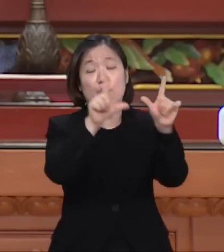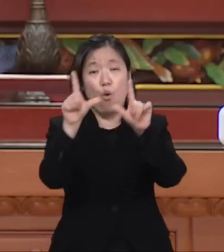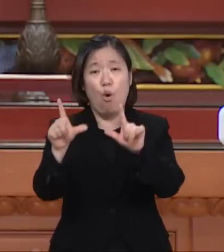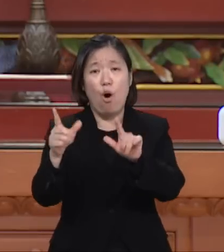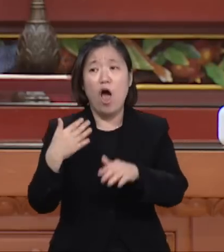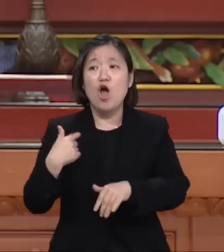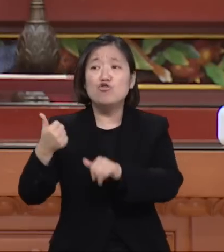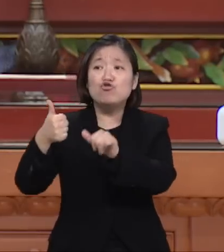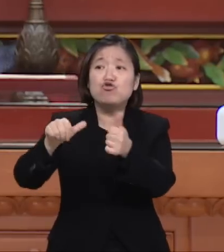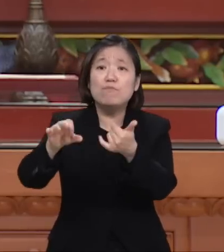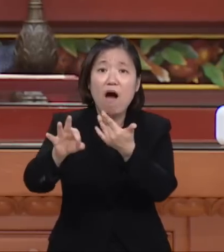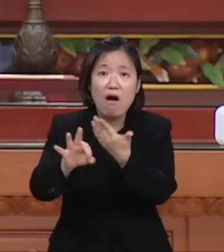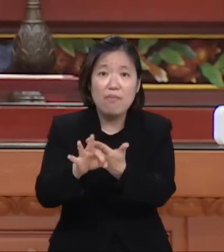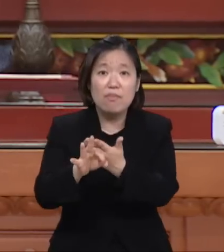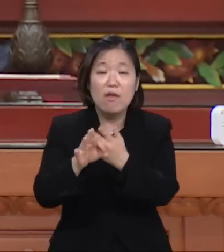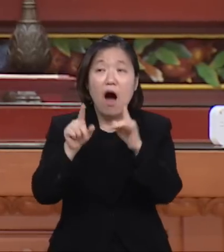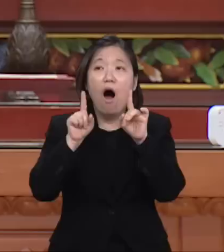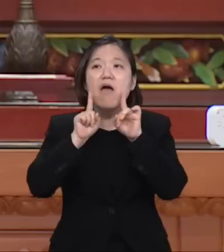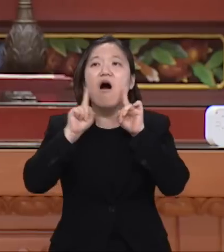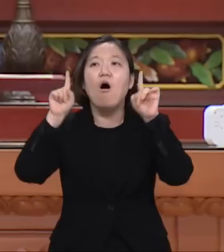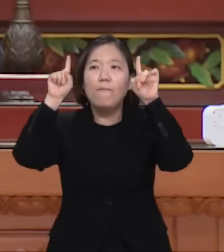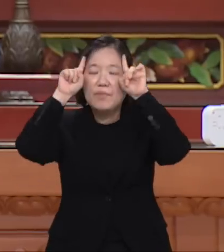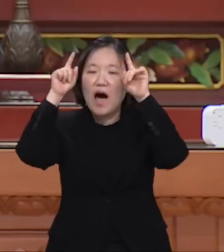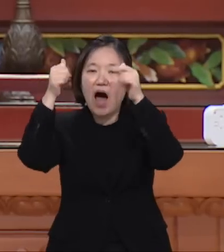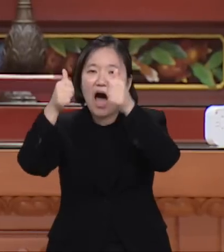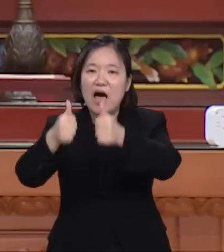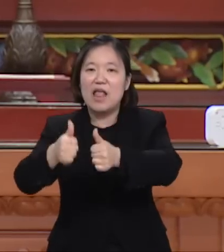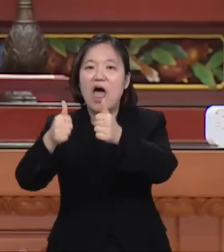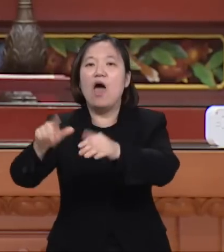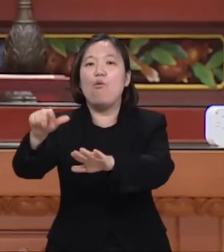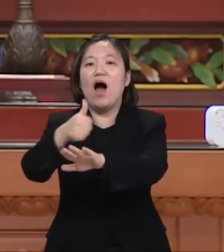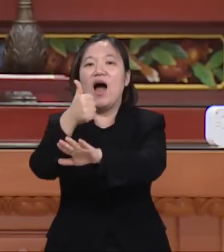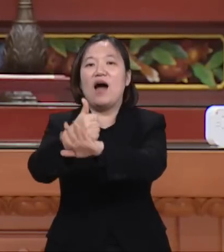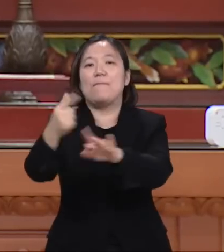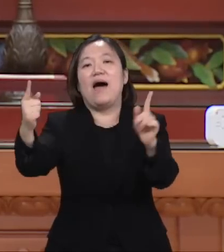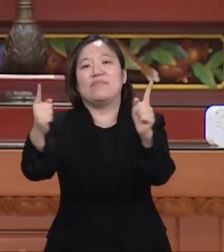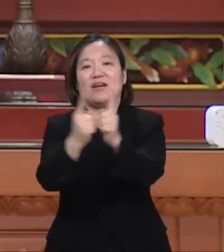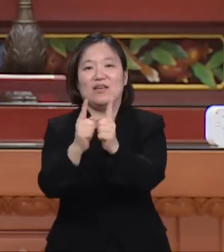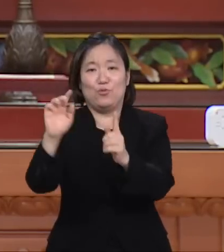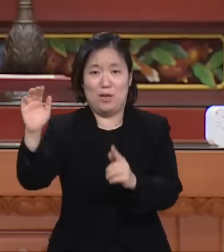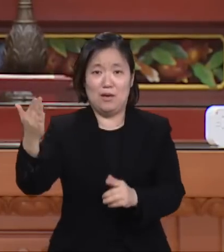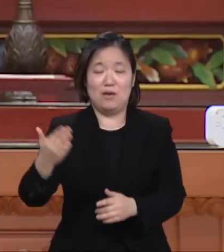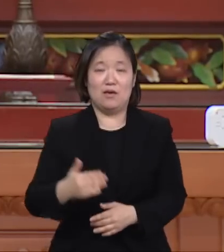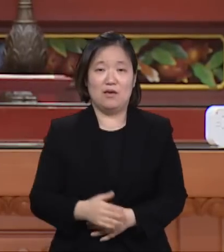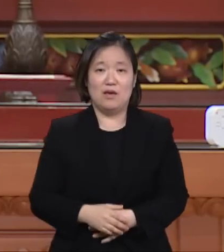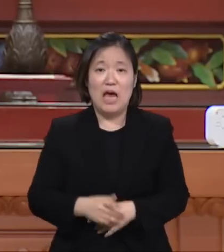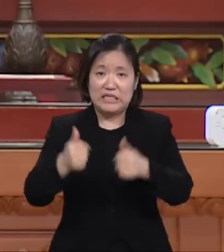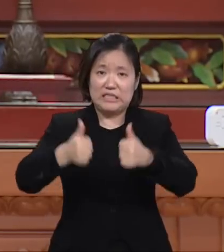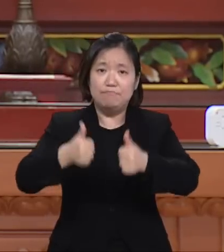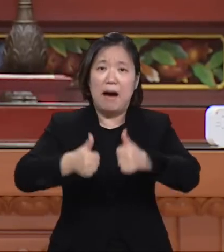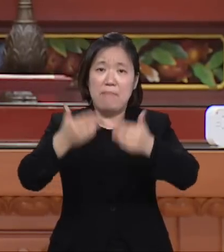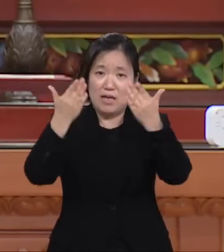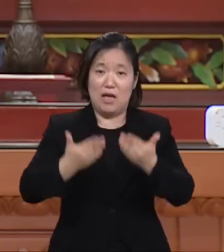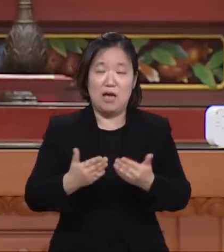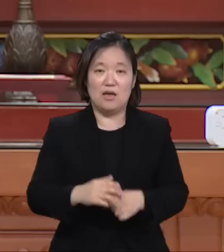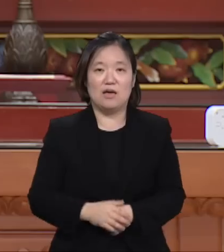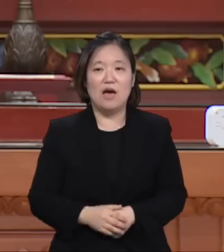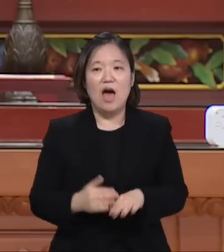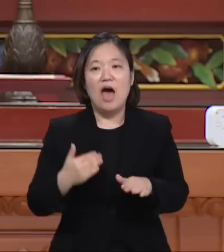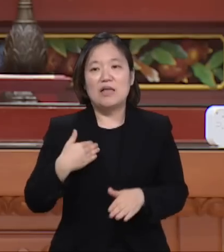누구 앞에 서게 된다 염라대왕 앞에 서게 되었을 때 나는 염라대왕 앞에서